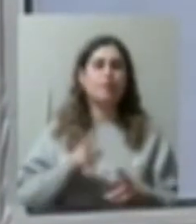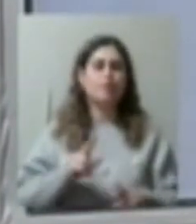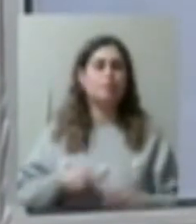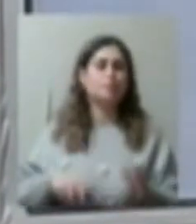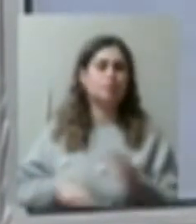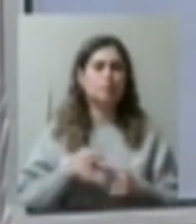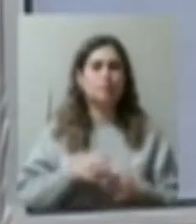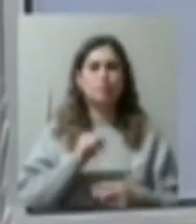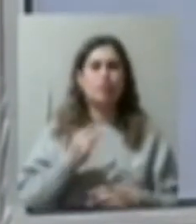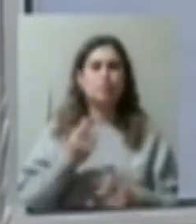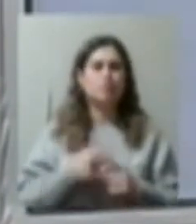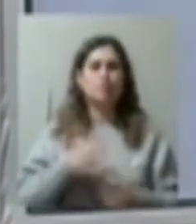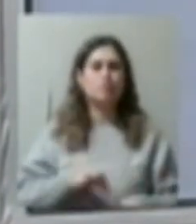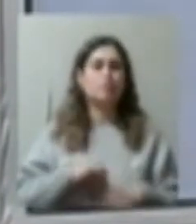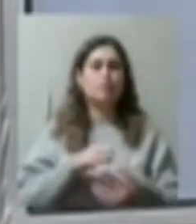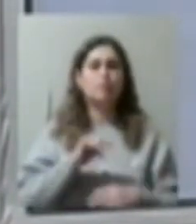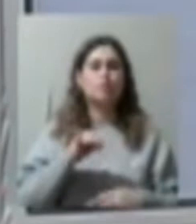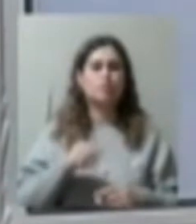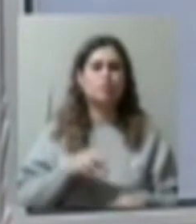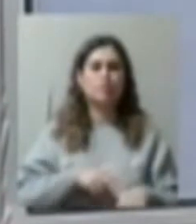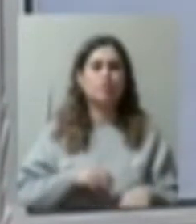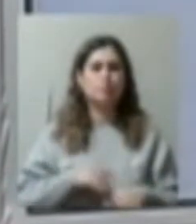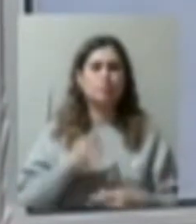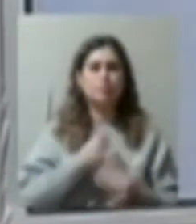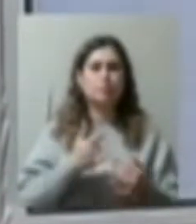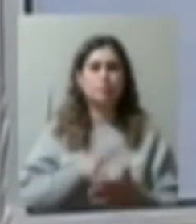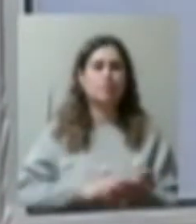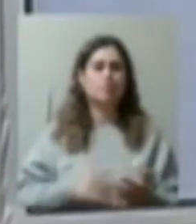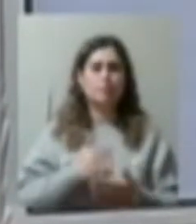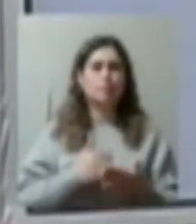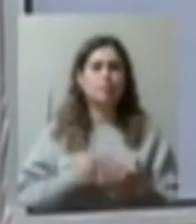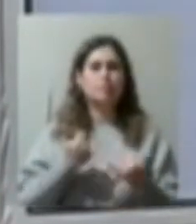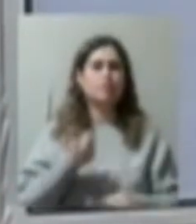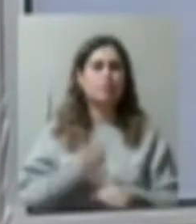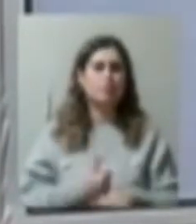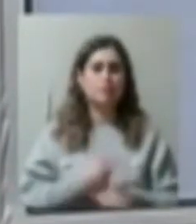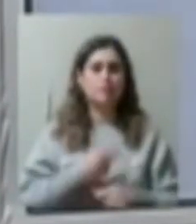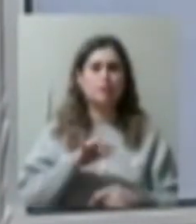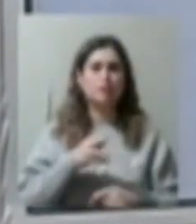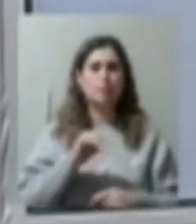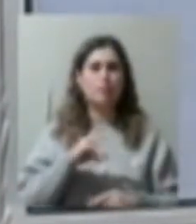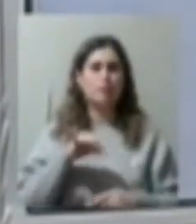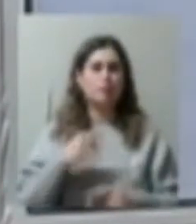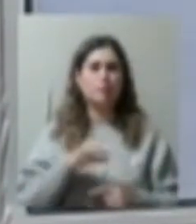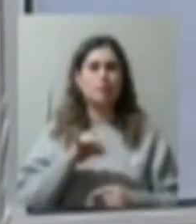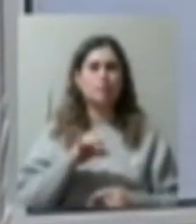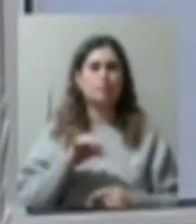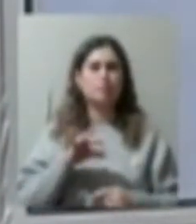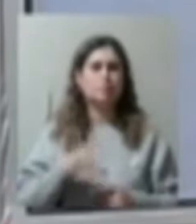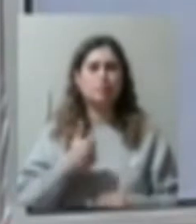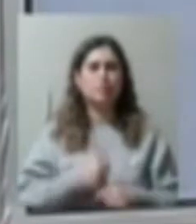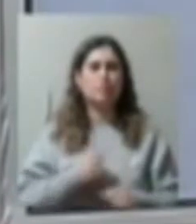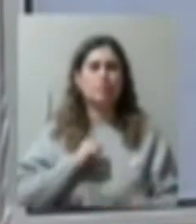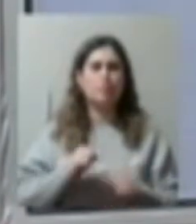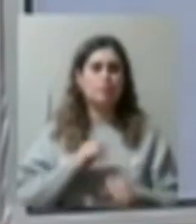та про акції, які проводять патрульні поліцейські, говоримо далі в програмі «Сьогодні головне» з Андрієм Кованим, пресофіцером головного управління